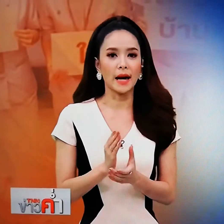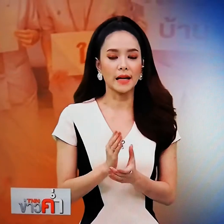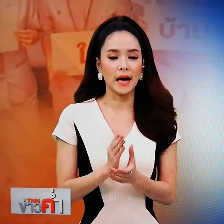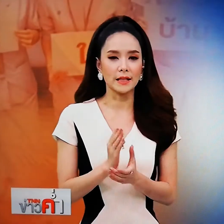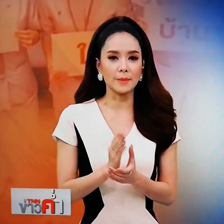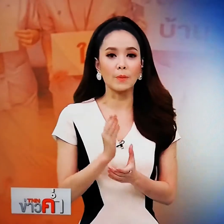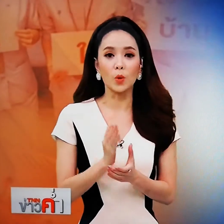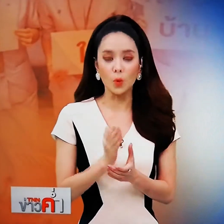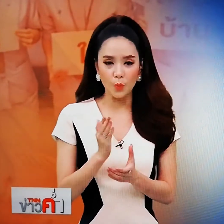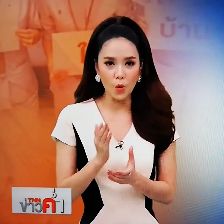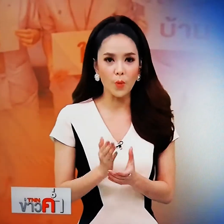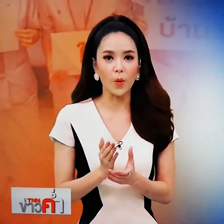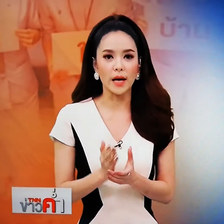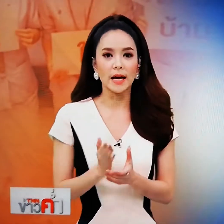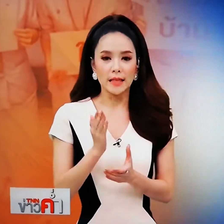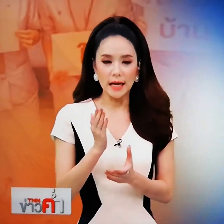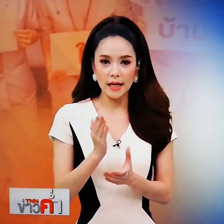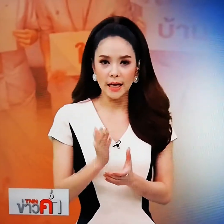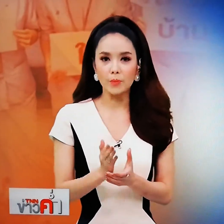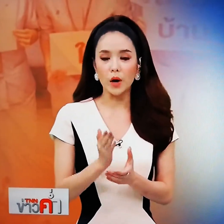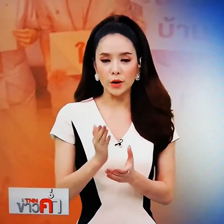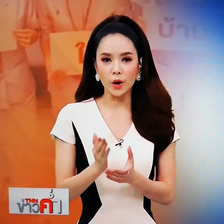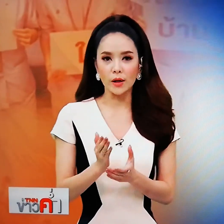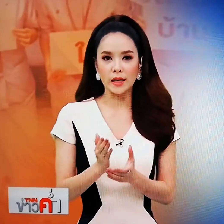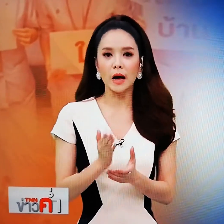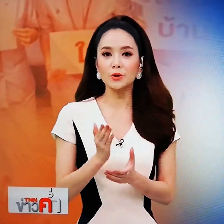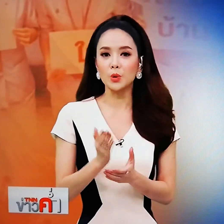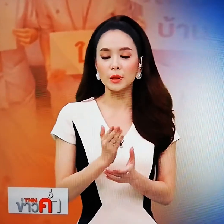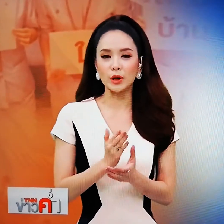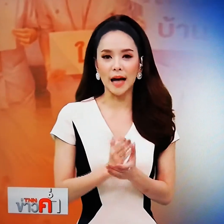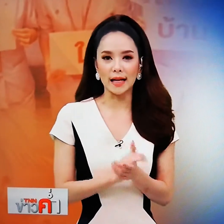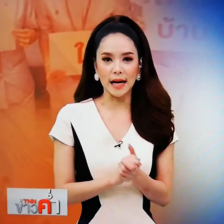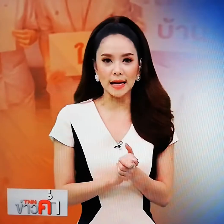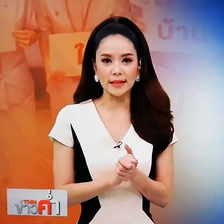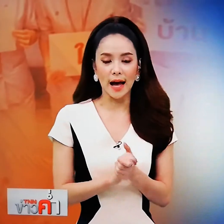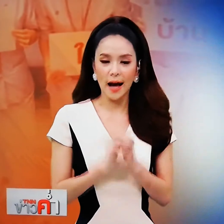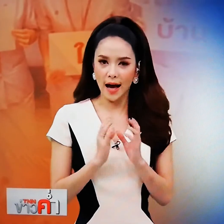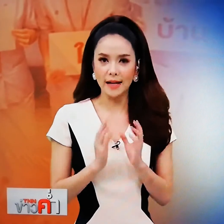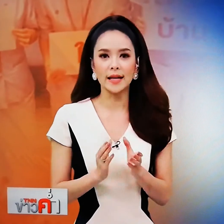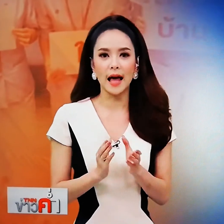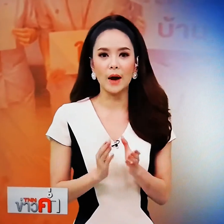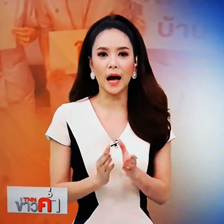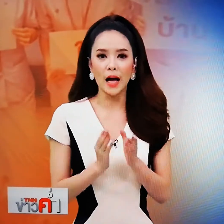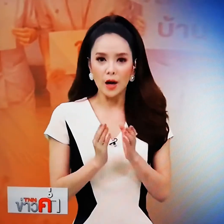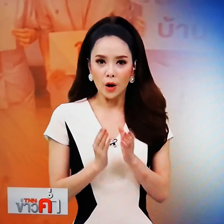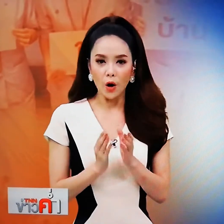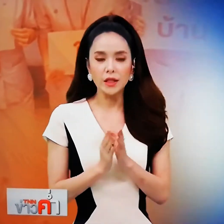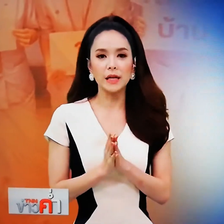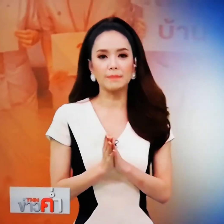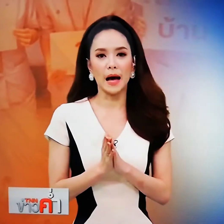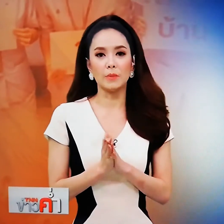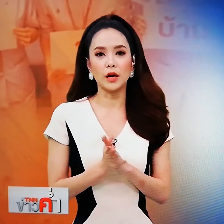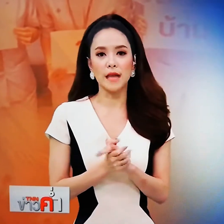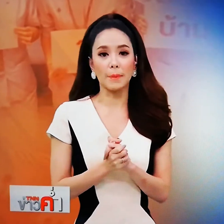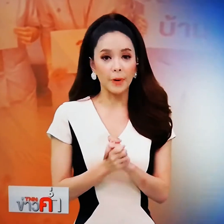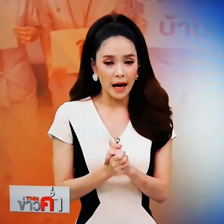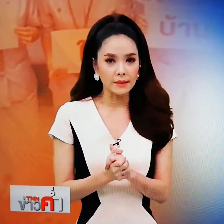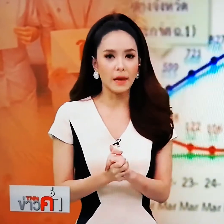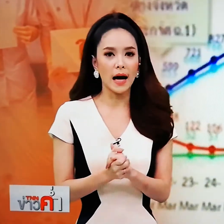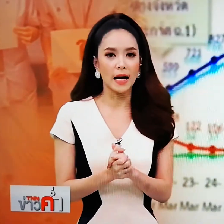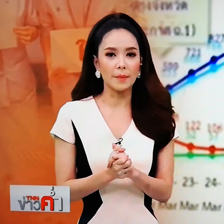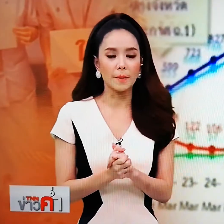ประชาสัมพันธ์กันสำหรับกลุ่มผู้ป่วยที่เคยป่วยแล้วตอนนี้เข้าสู่กระบวนการการรักษาหายดีแล้วค่ะขอเชิญไปบริจา